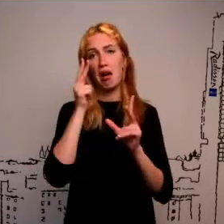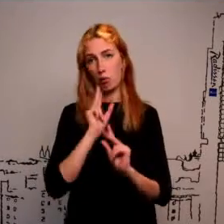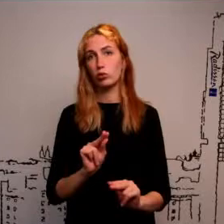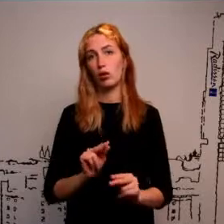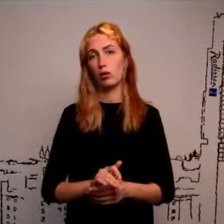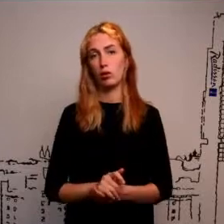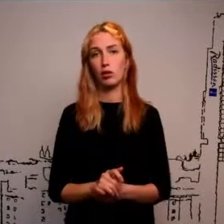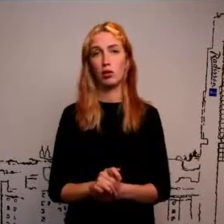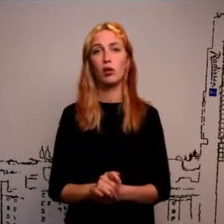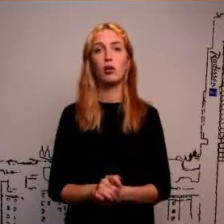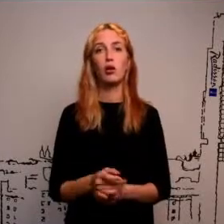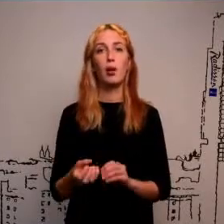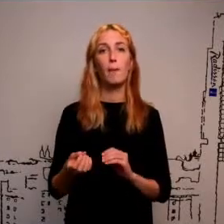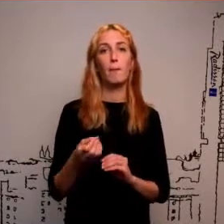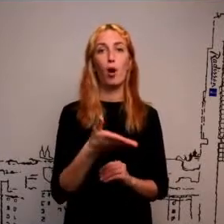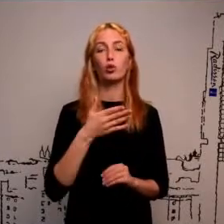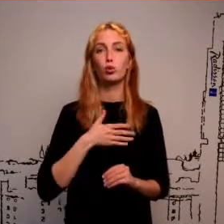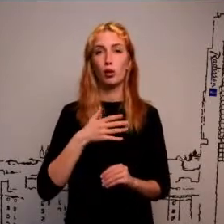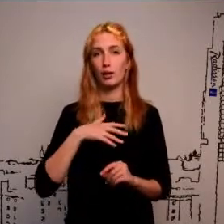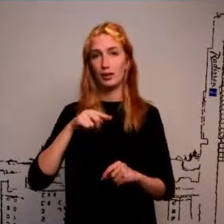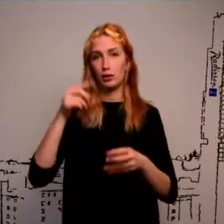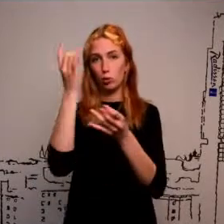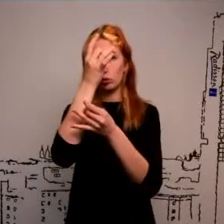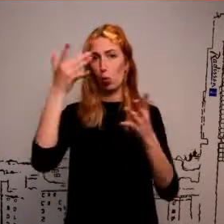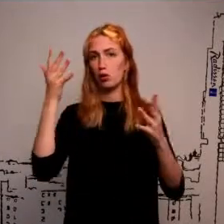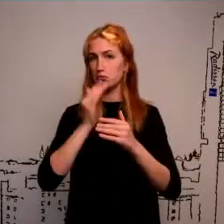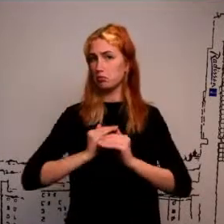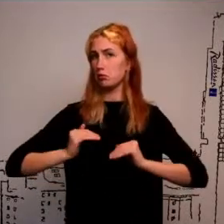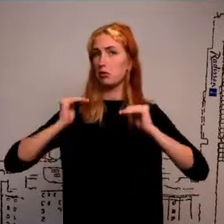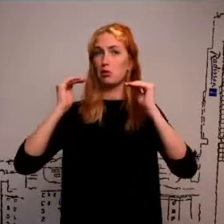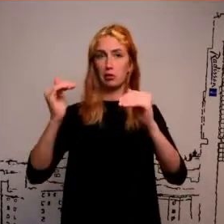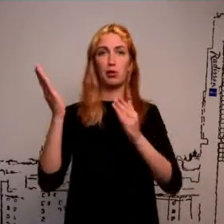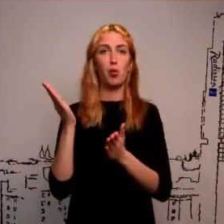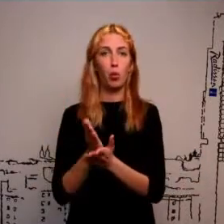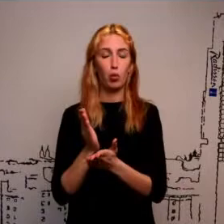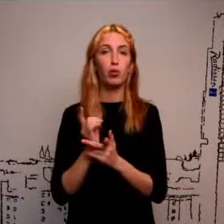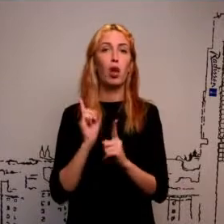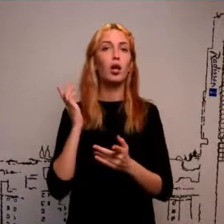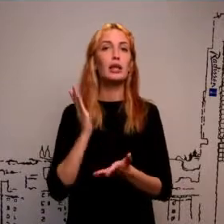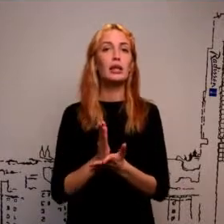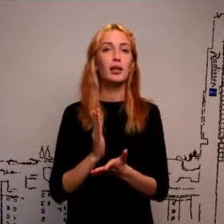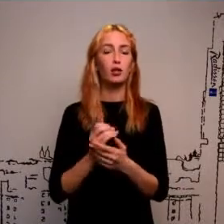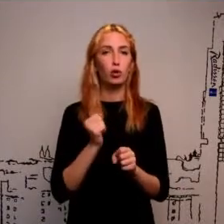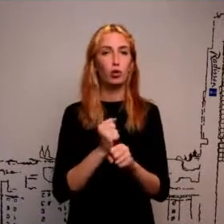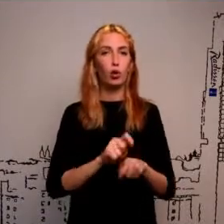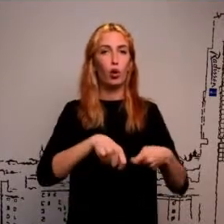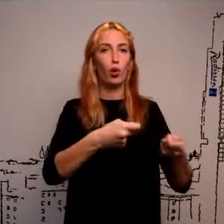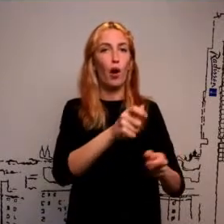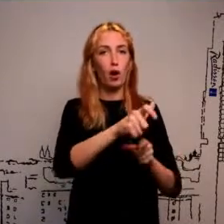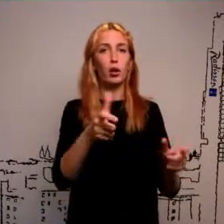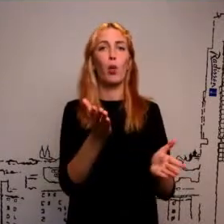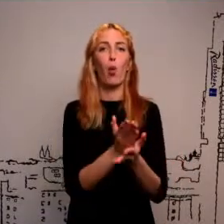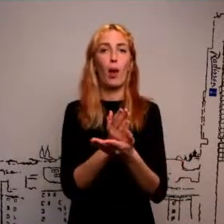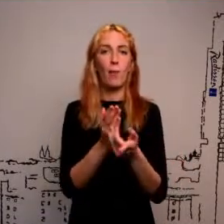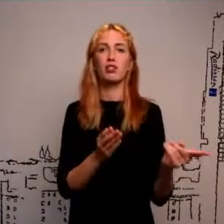tegelikult maksutahe on meie kultuuris kõrge. Aga kindlasti leidub neid tööandjaid, kes võivad